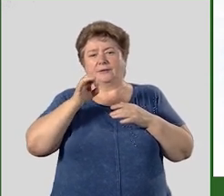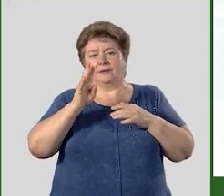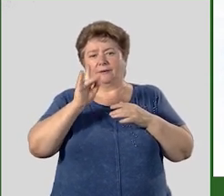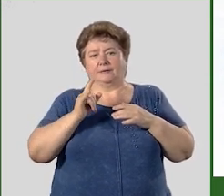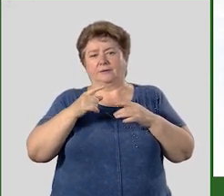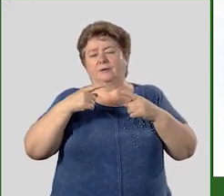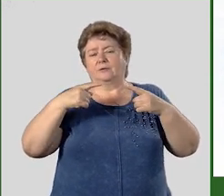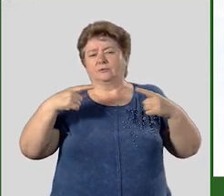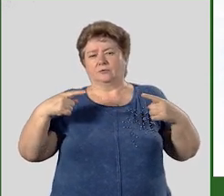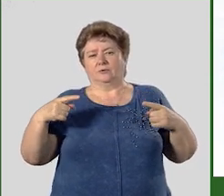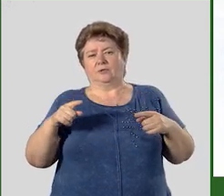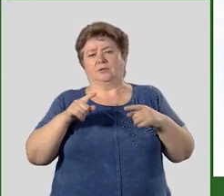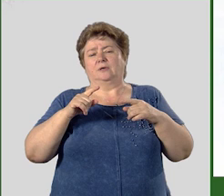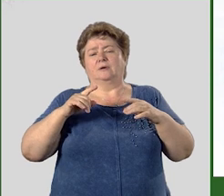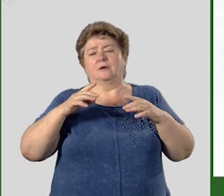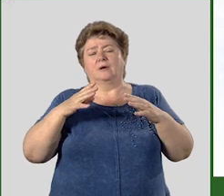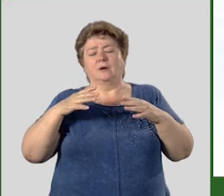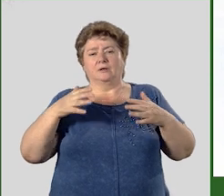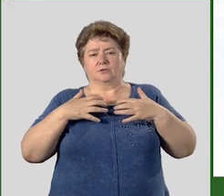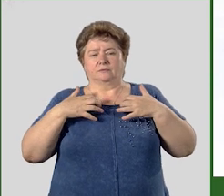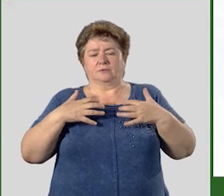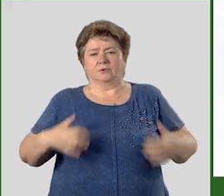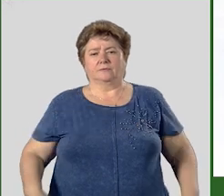гиены и атласский медведь.